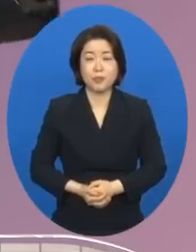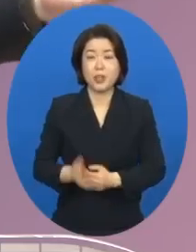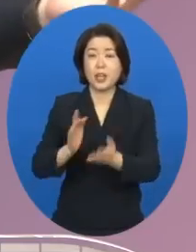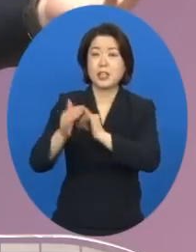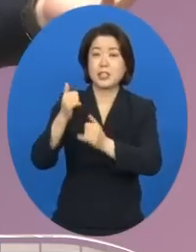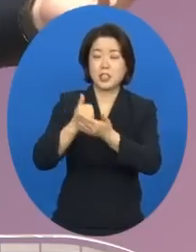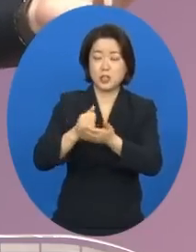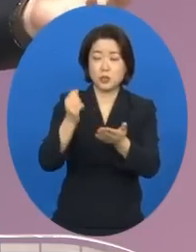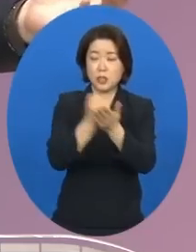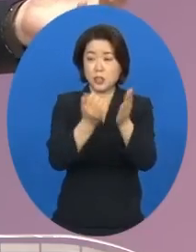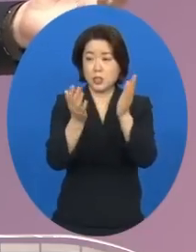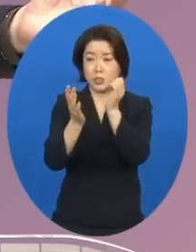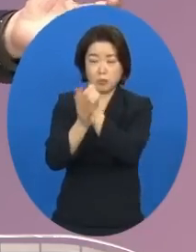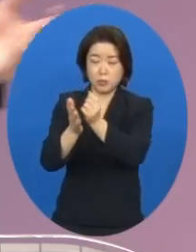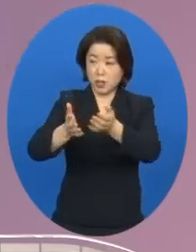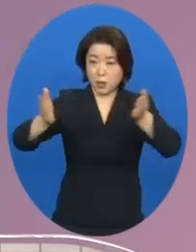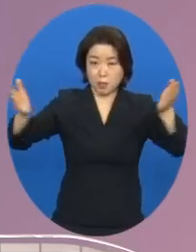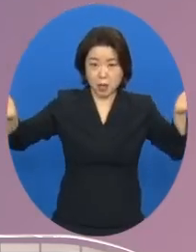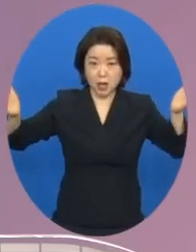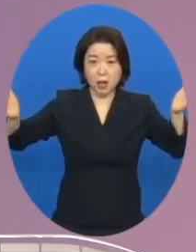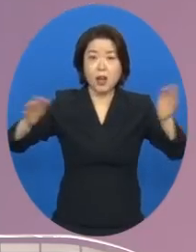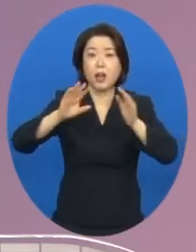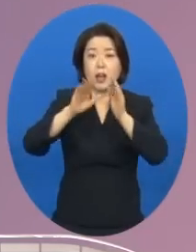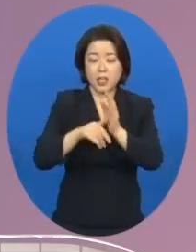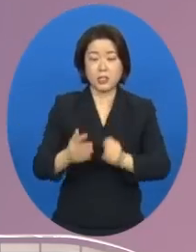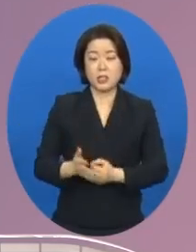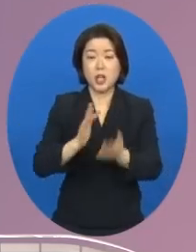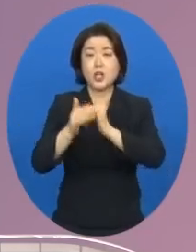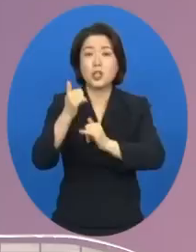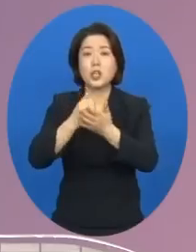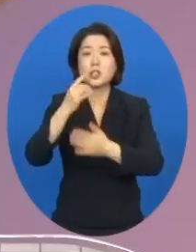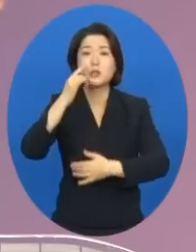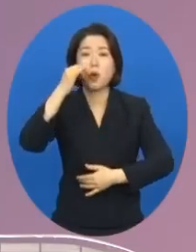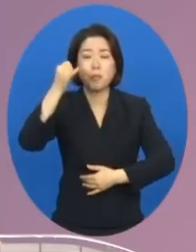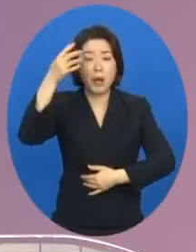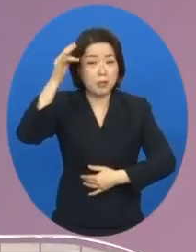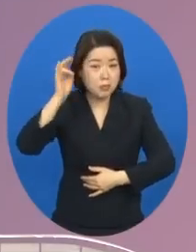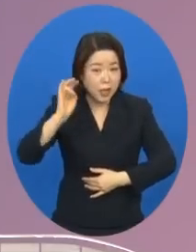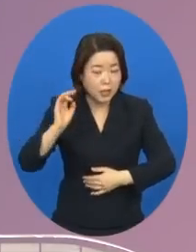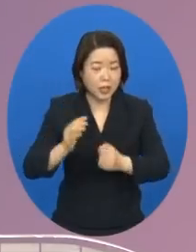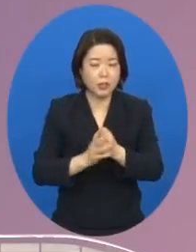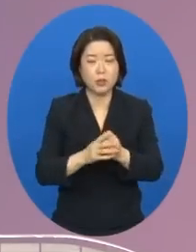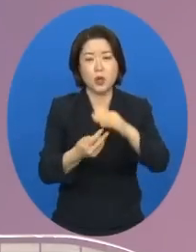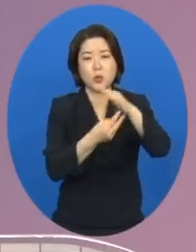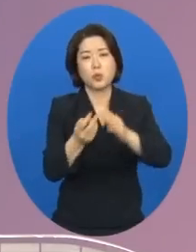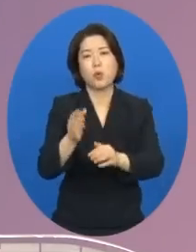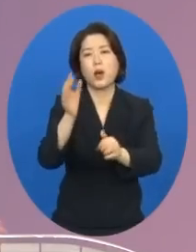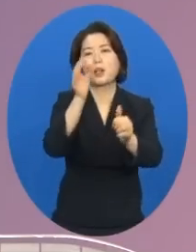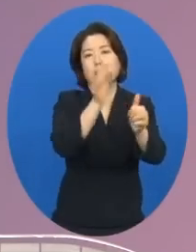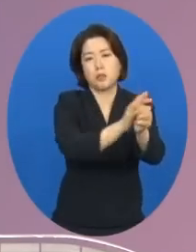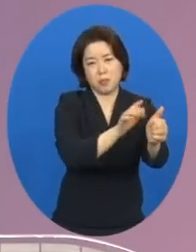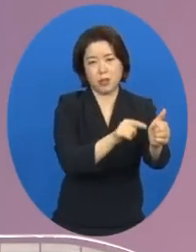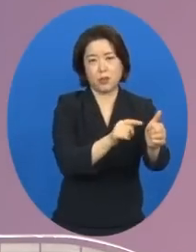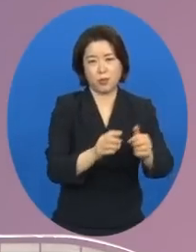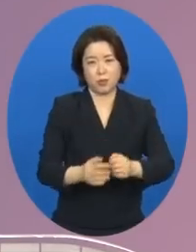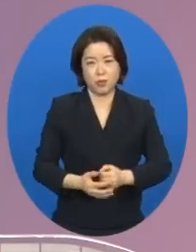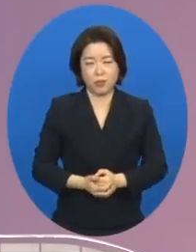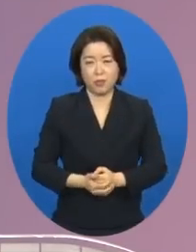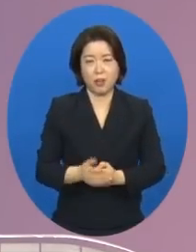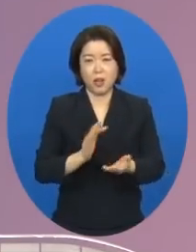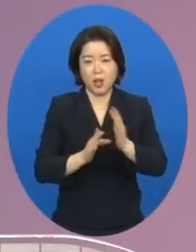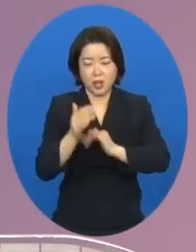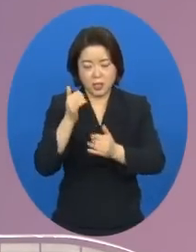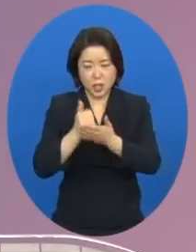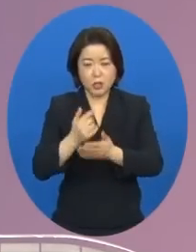예수님이 십자가에 달려 못 박히실 때 예수님의 어머니를 요한에게 맡기셨습니다. 그래서 평생 예수님의